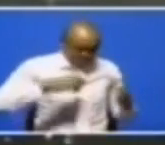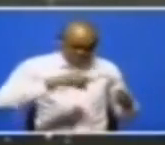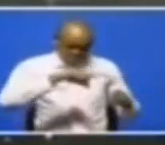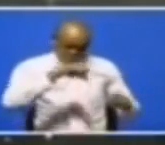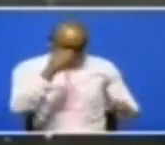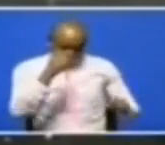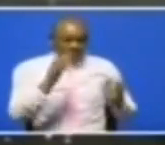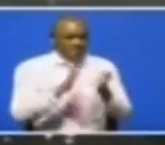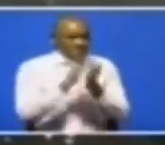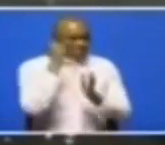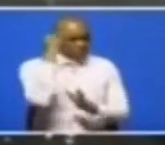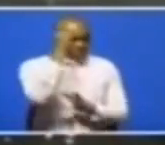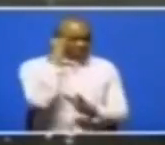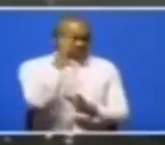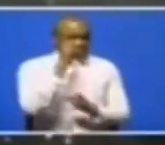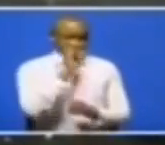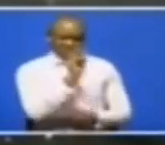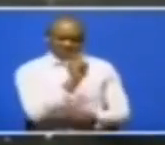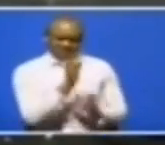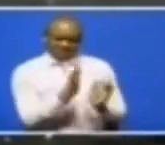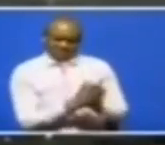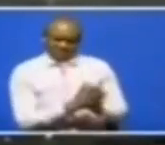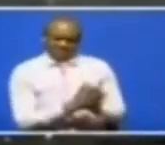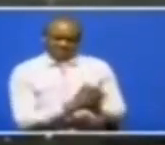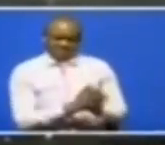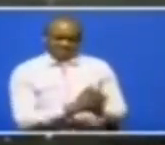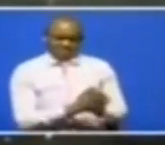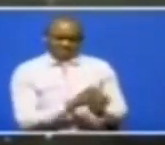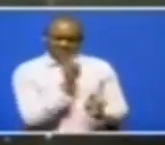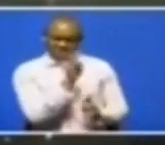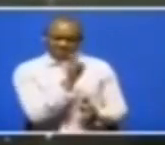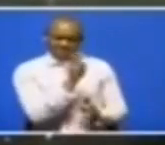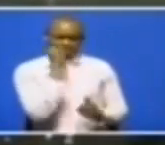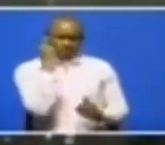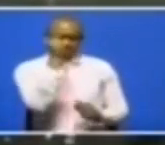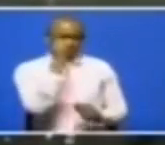wa siasa za Kenya, nikangamua kuwa